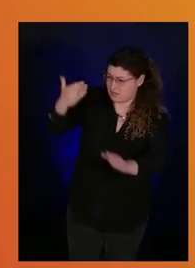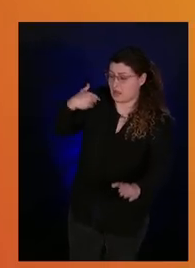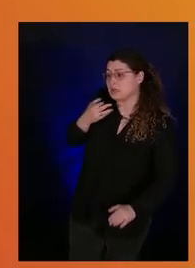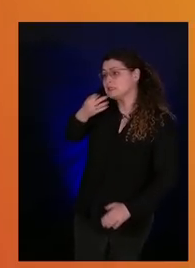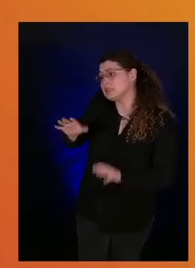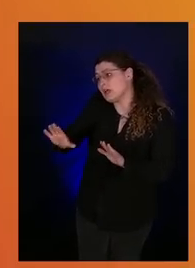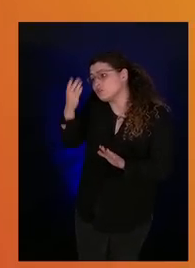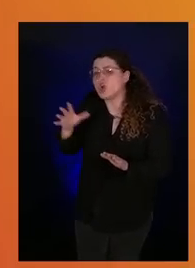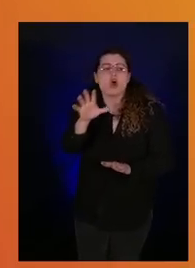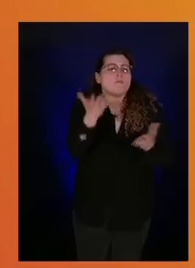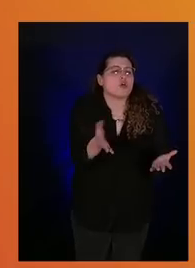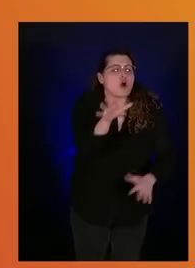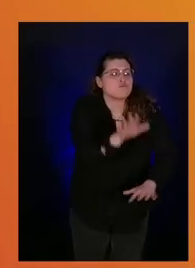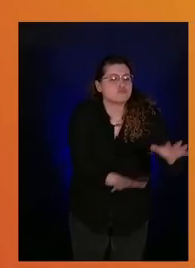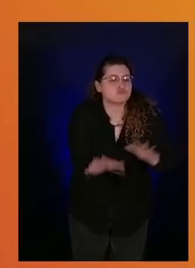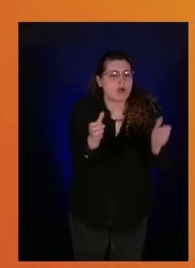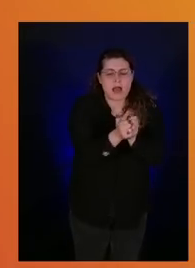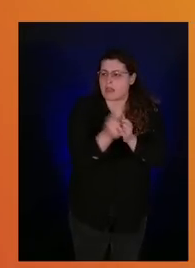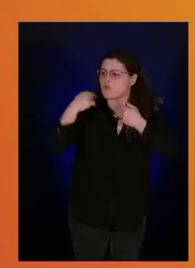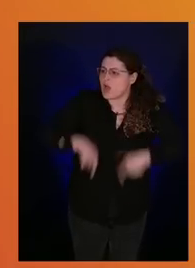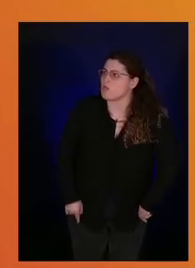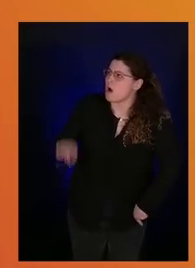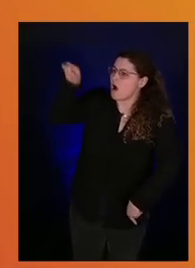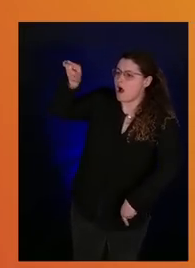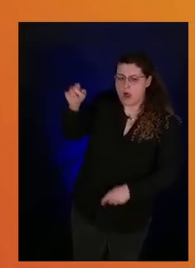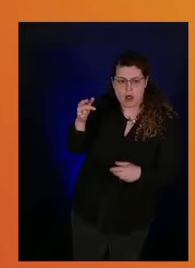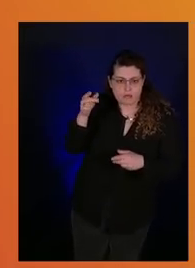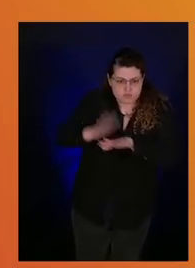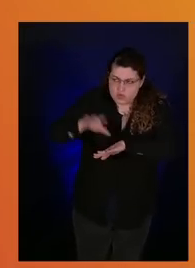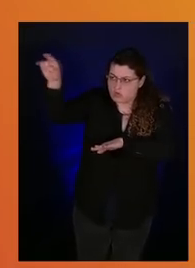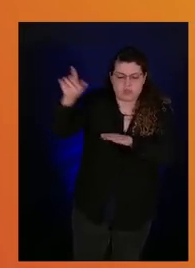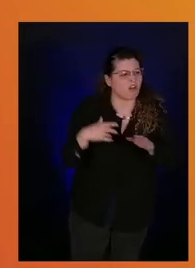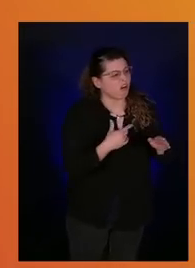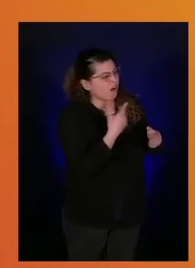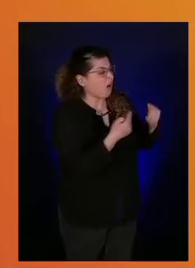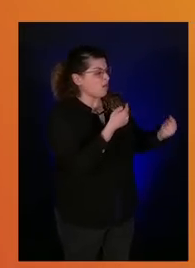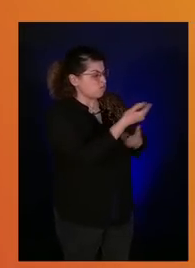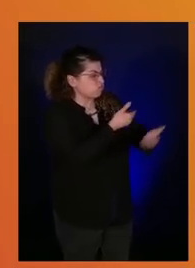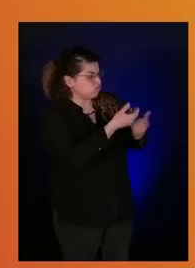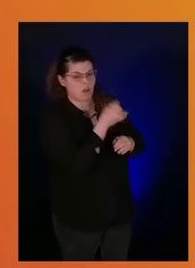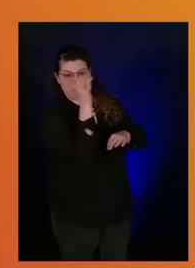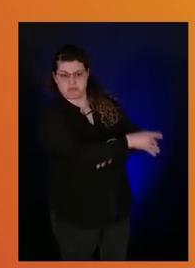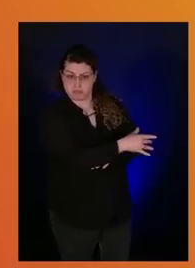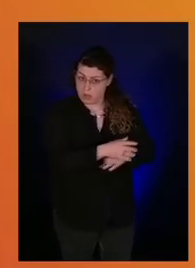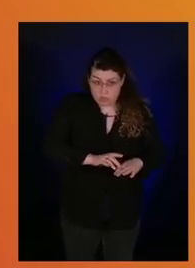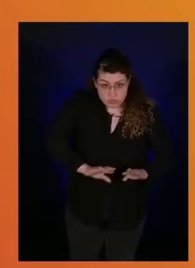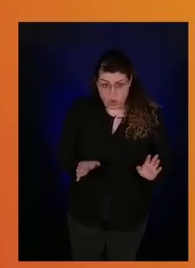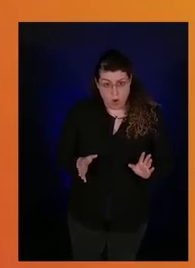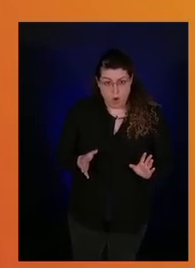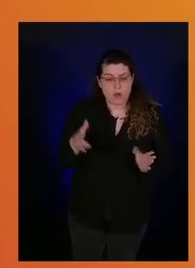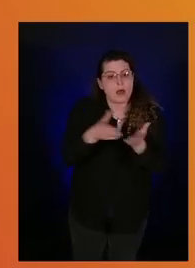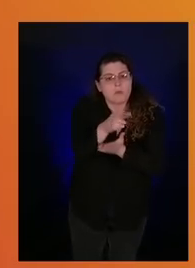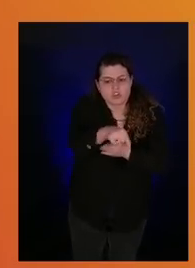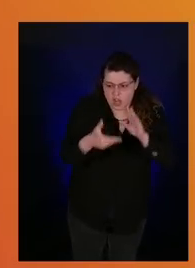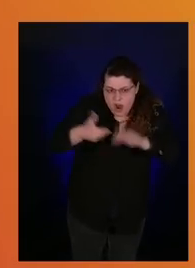va discuter avec le gouvernement alors que celui-ci ferme la porte des discussions. D'abord, retirons ce projet,